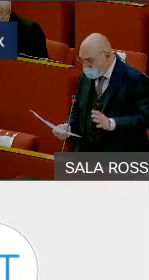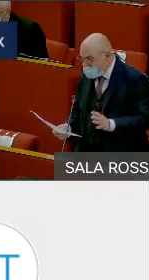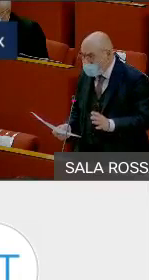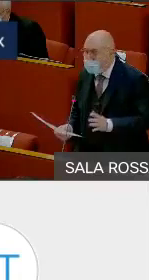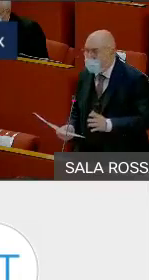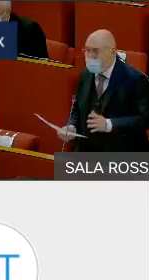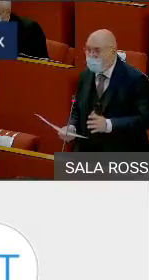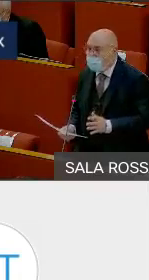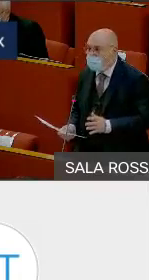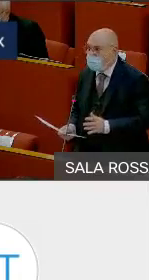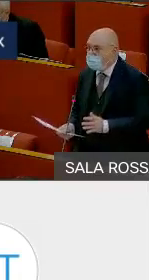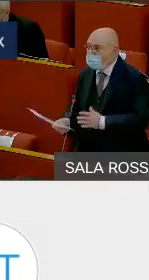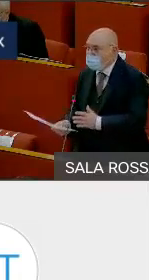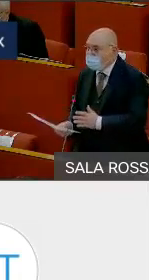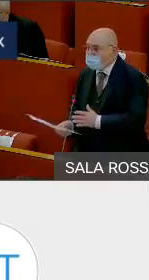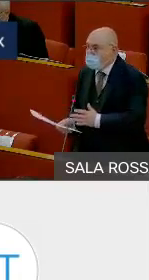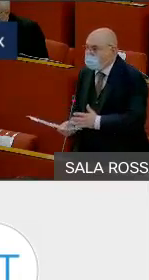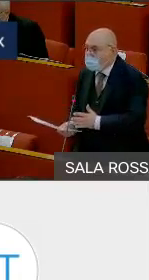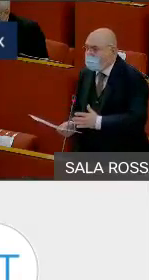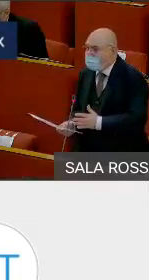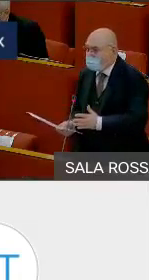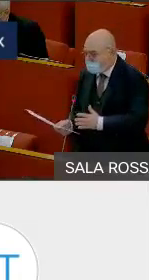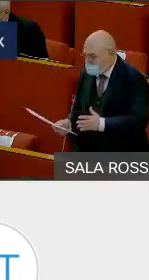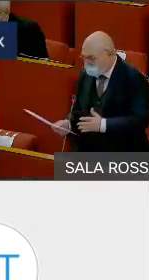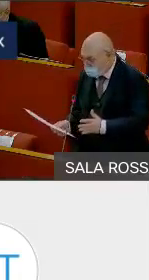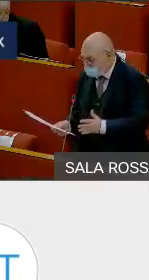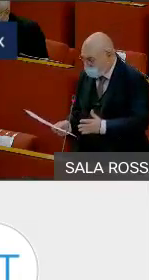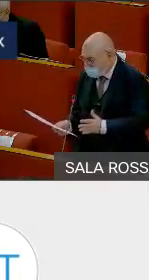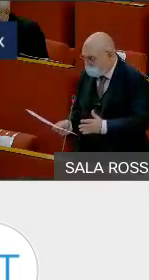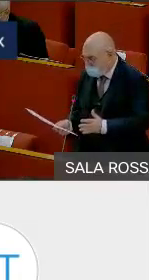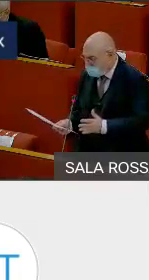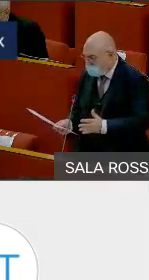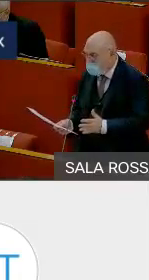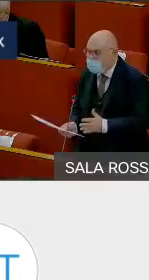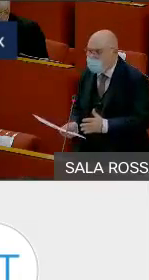il problema è che l'abbandono delle terre è stata